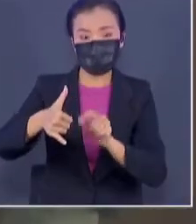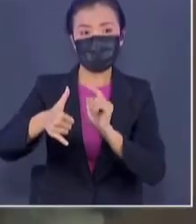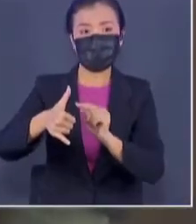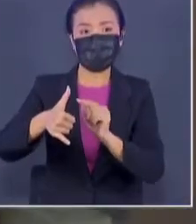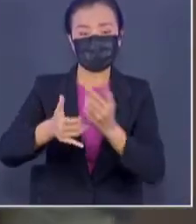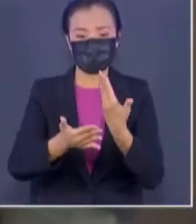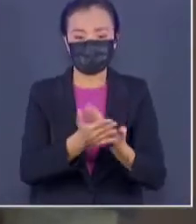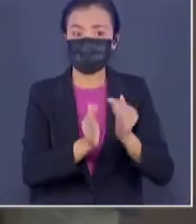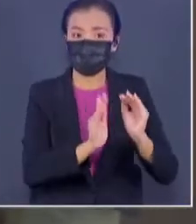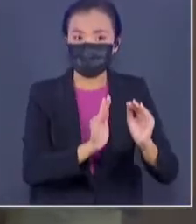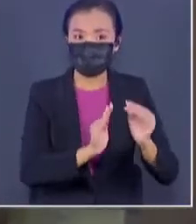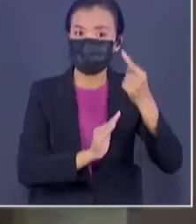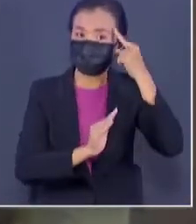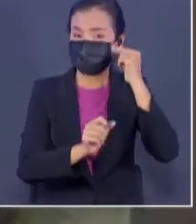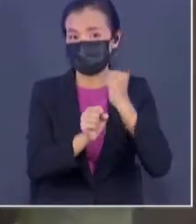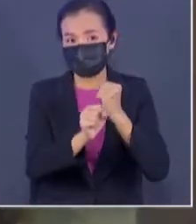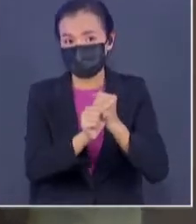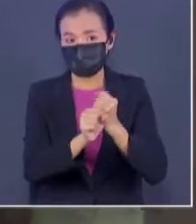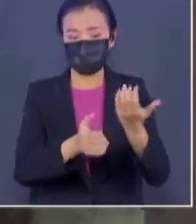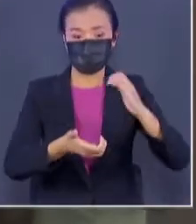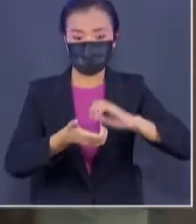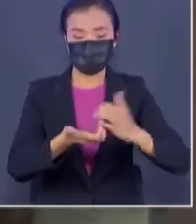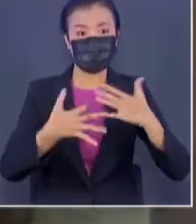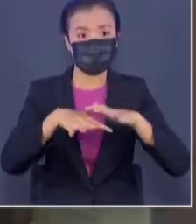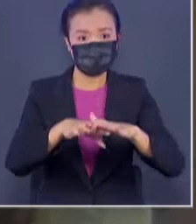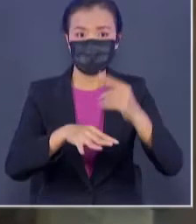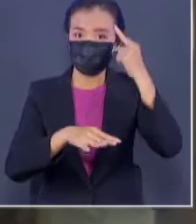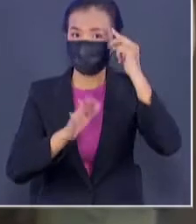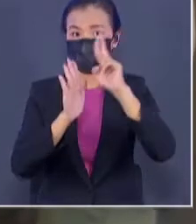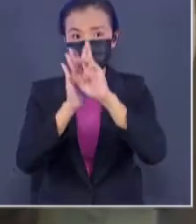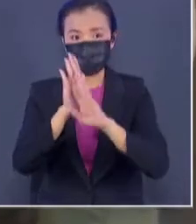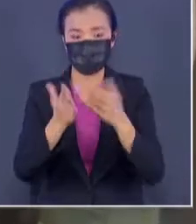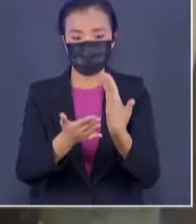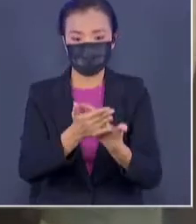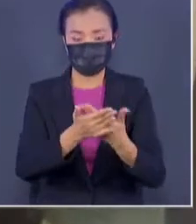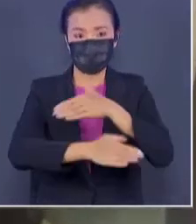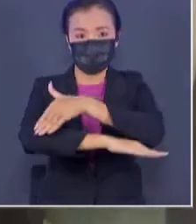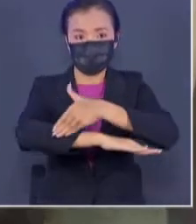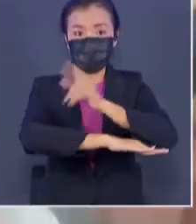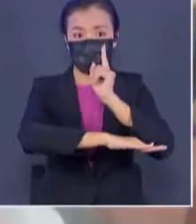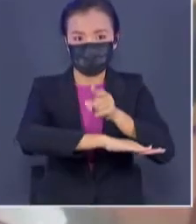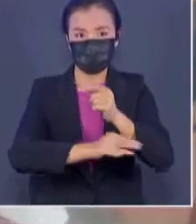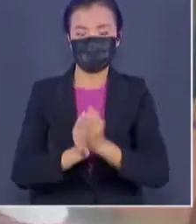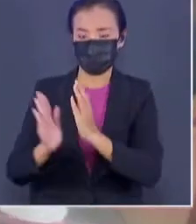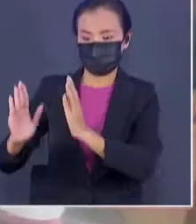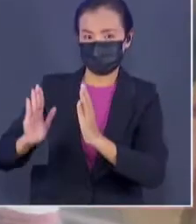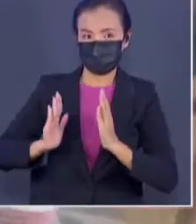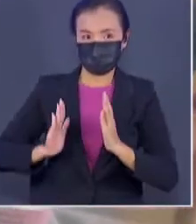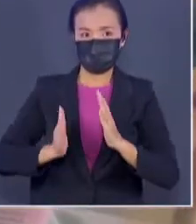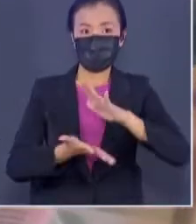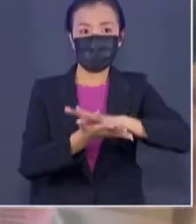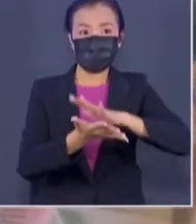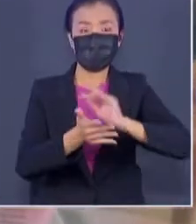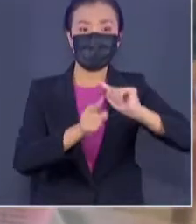การออมรู้จักการทำงานร่วมกับผู้อื่นรู้จักระบบการเงินอย่างแท้จริงแล้วก็จะเป็นแบบอย่างให้กับสถานศึกษ